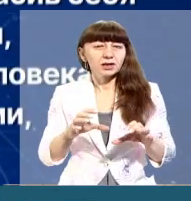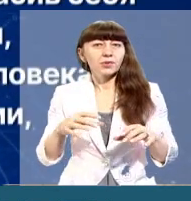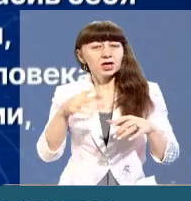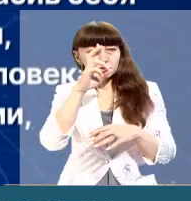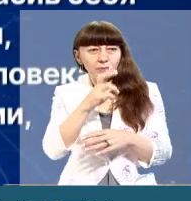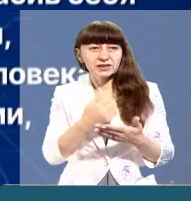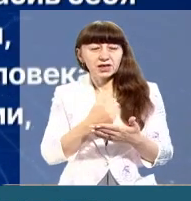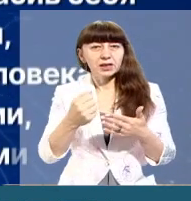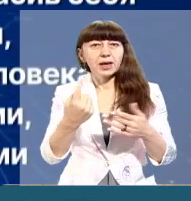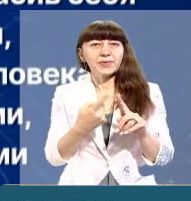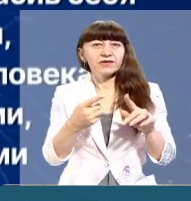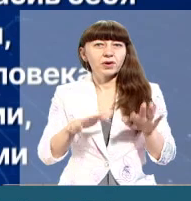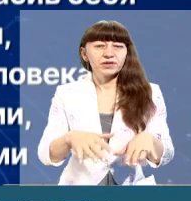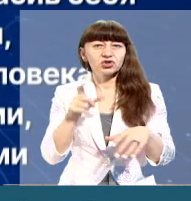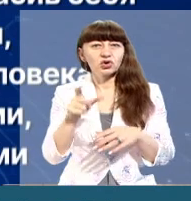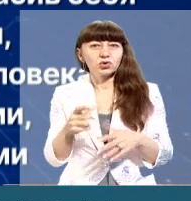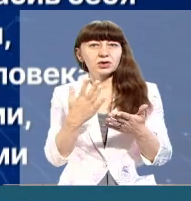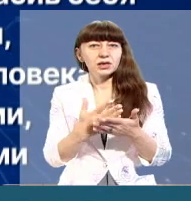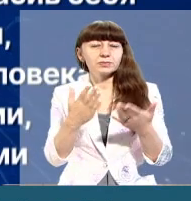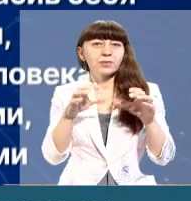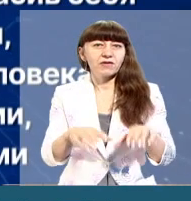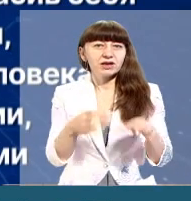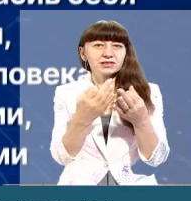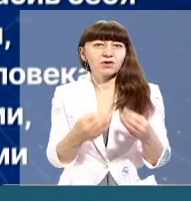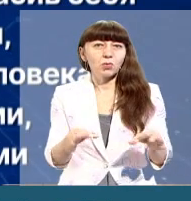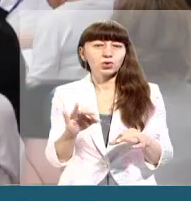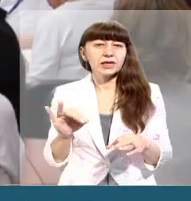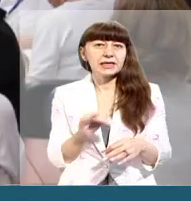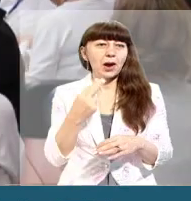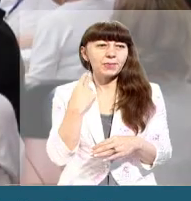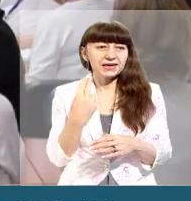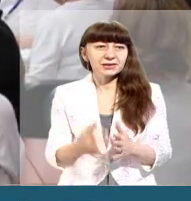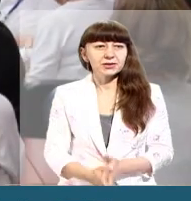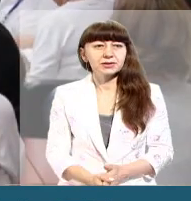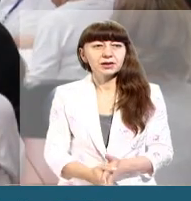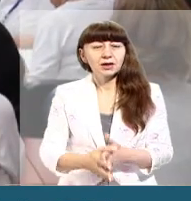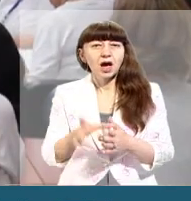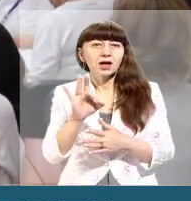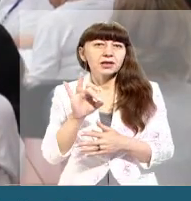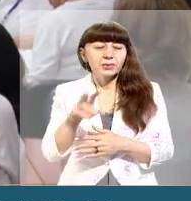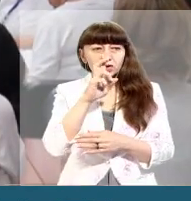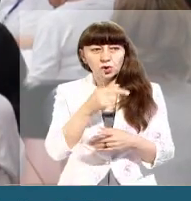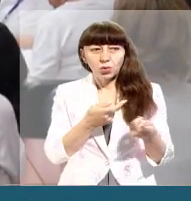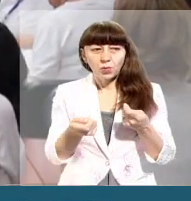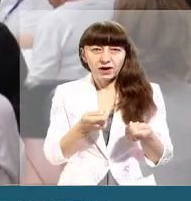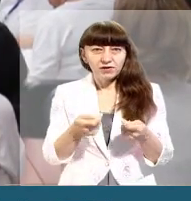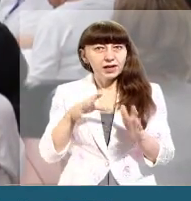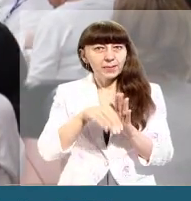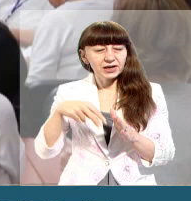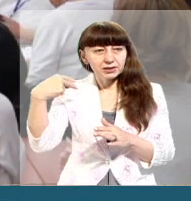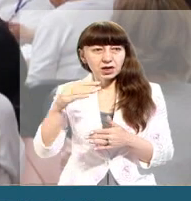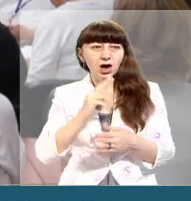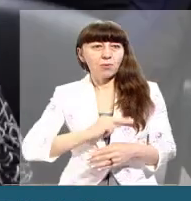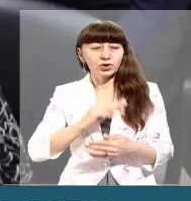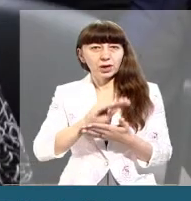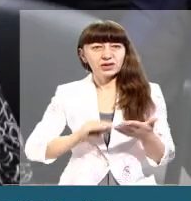первое место человека, который обладает правами, свободой и обязанностями. Академия государственного управления при президенте работает на